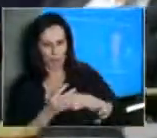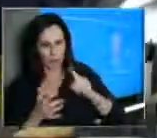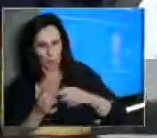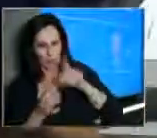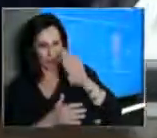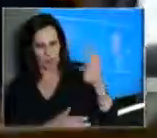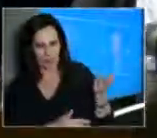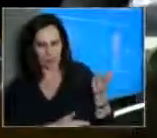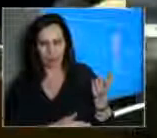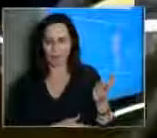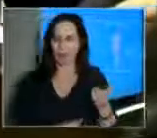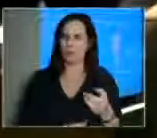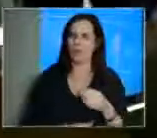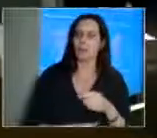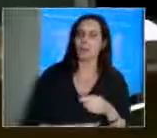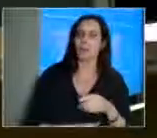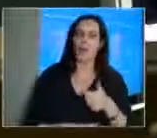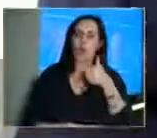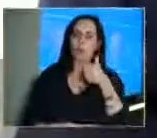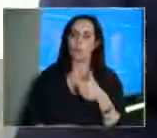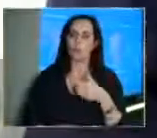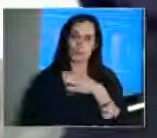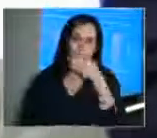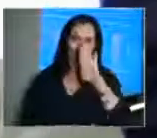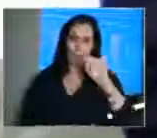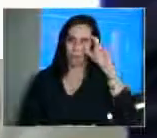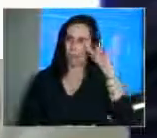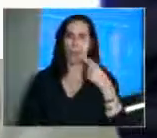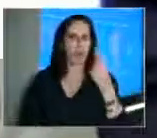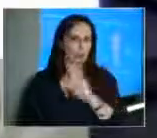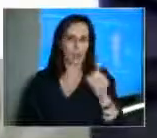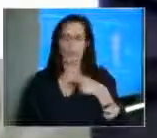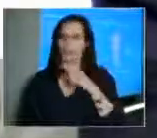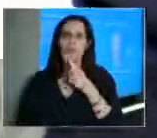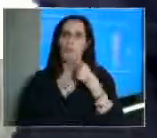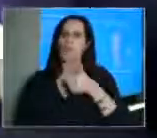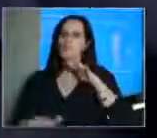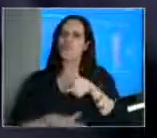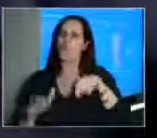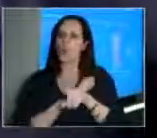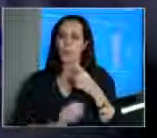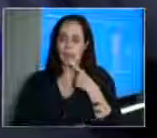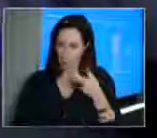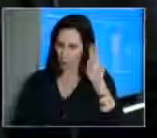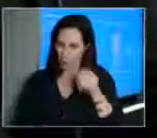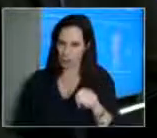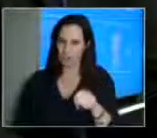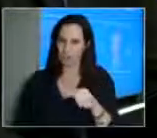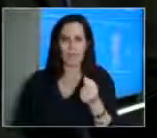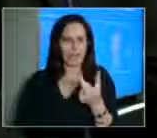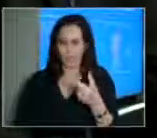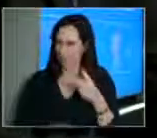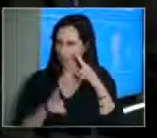התכוון לנתניהו? Okay. תקשיבי, ראש הממשלה, שאלי את בוגי יגיד לך שלא, אנחנו מעולם לא אמרנו ראש הממשלה שהוא בוגד, אני אגיד לך יותר מזה, זה